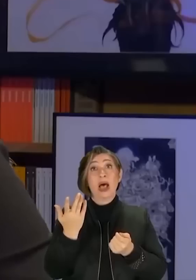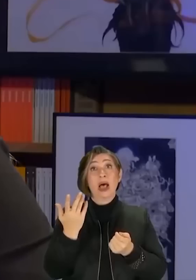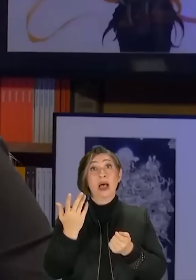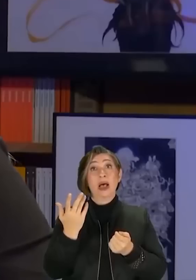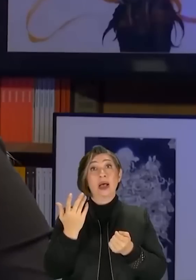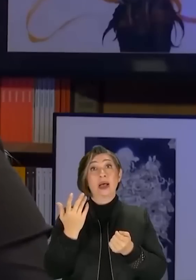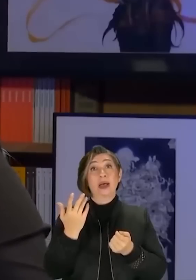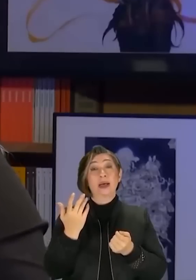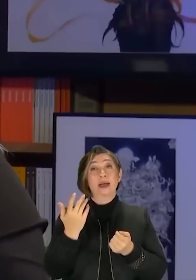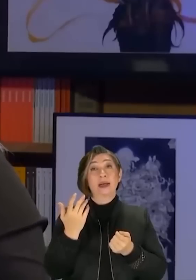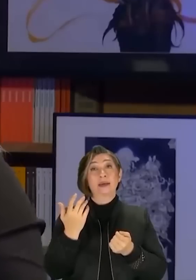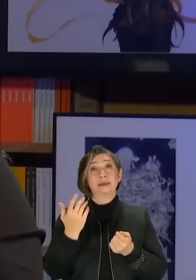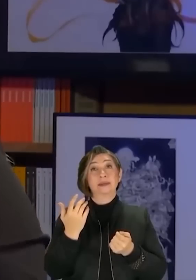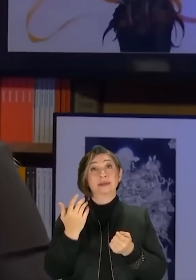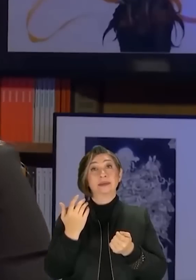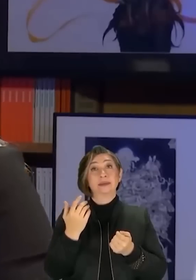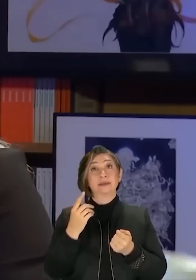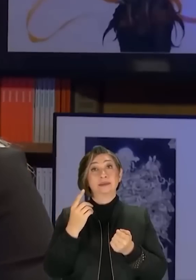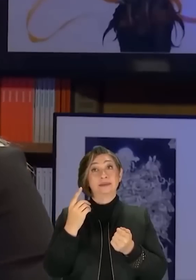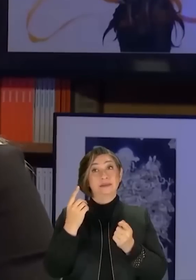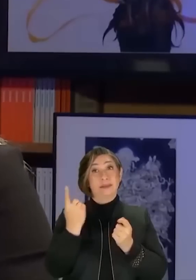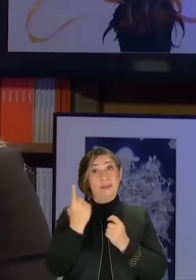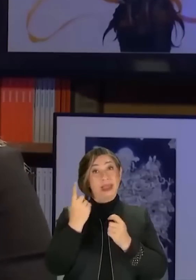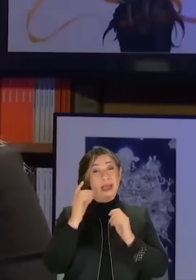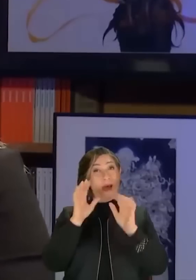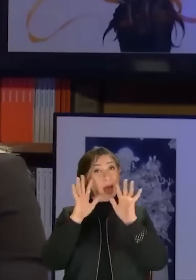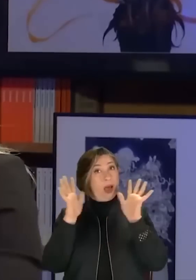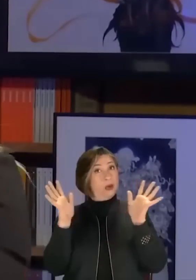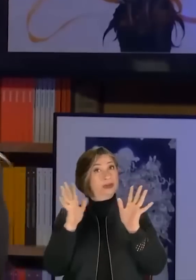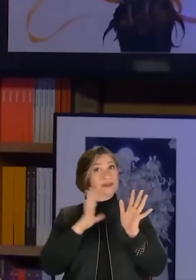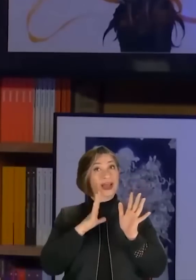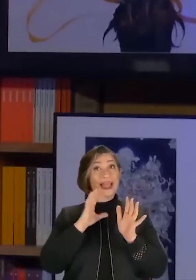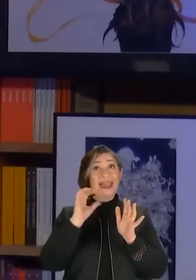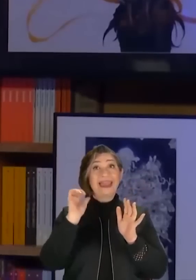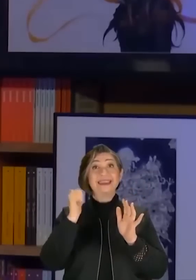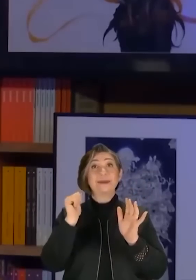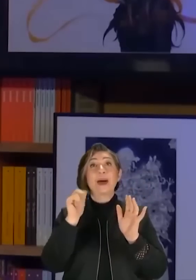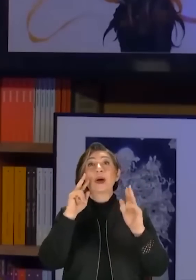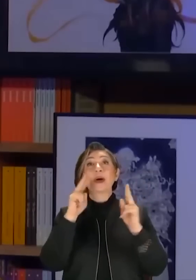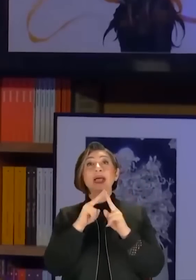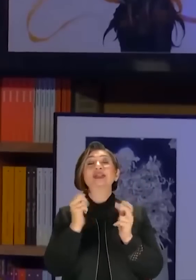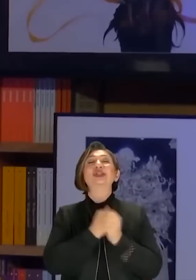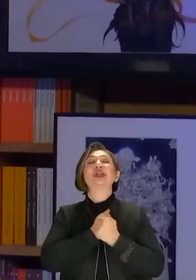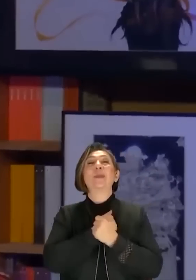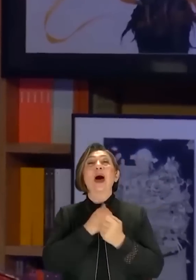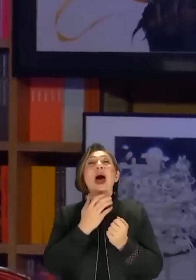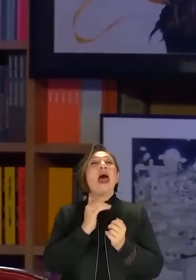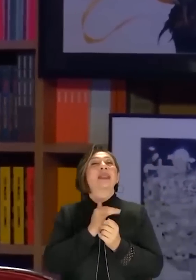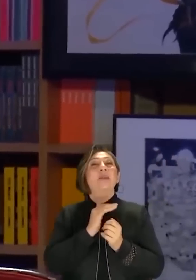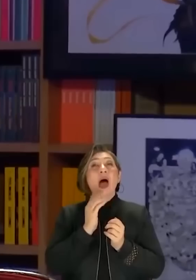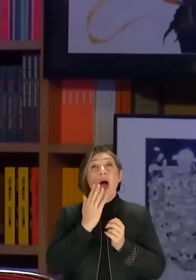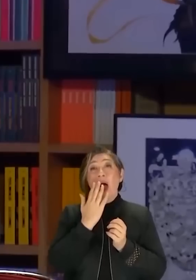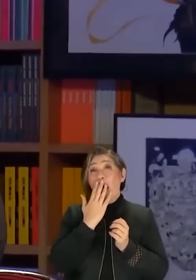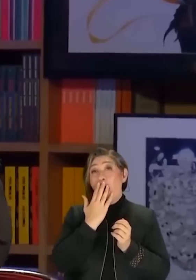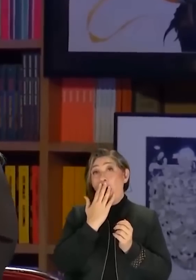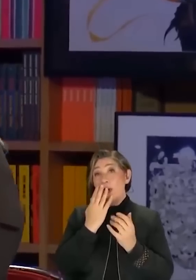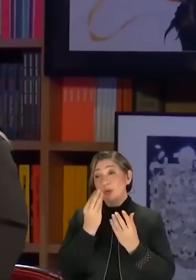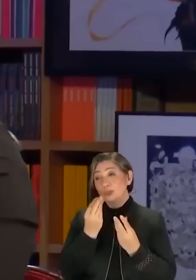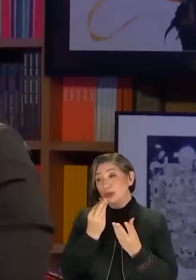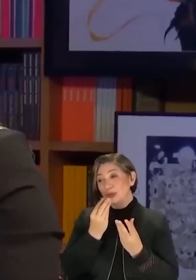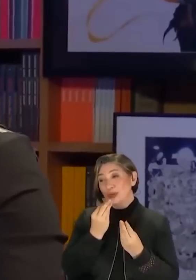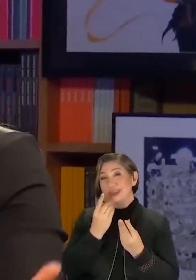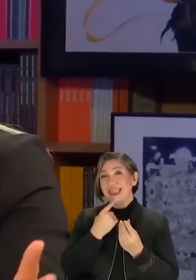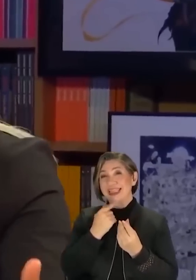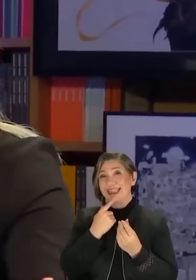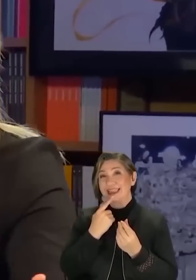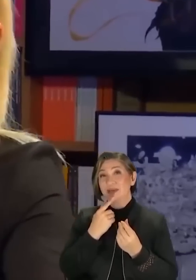evet. Yani bir aurası var. Kesinlikle mesela beni ne zaman görse canım, hayatım falan. Evet. Böyle bir yumuşuyorsun,